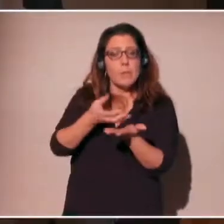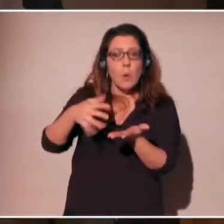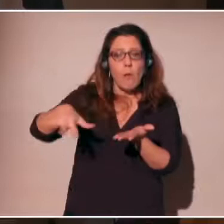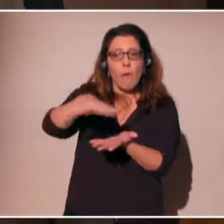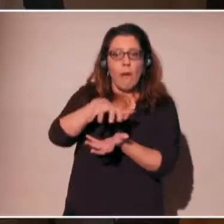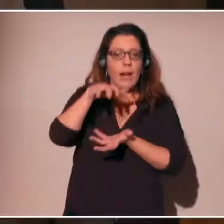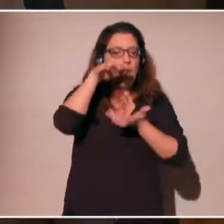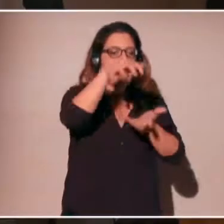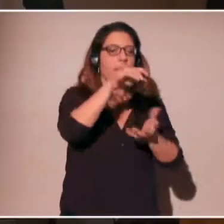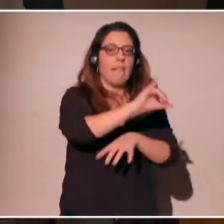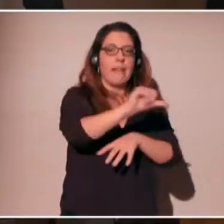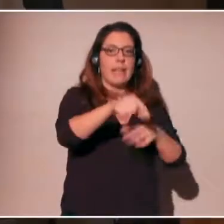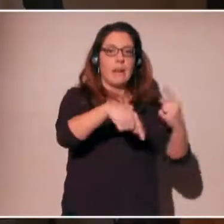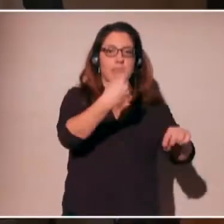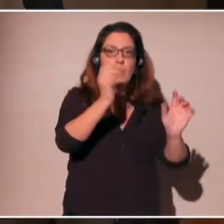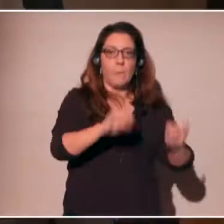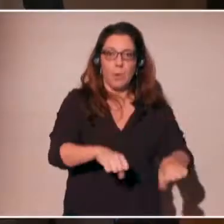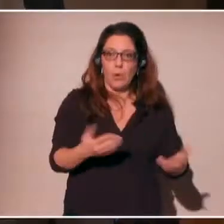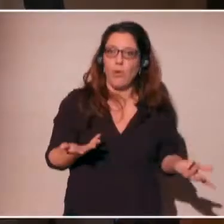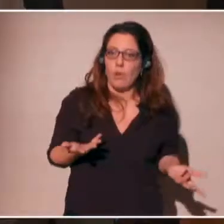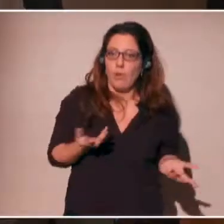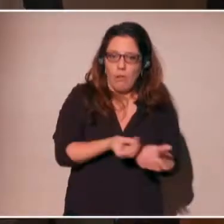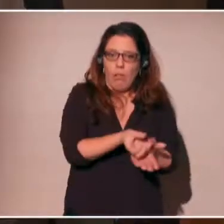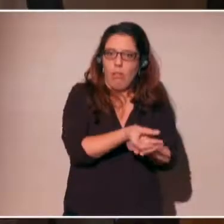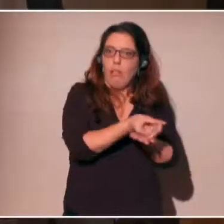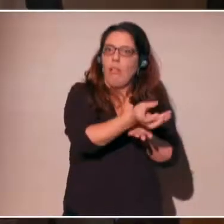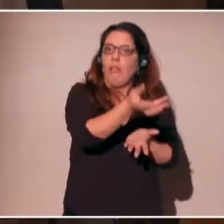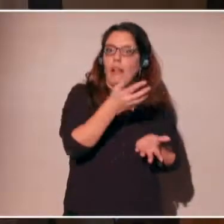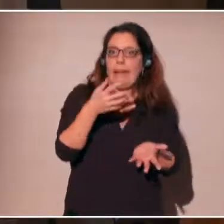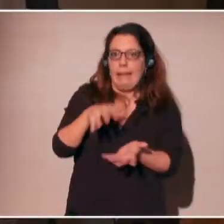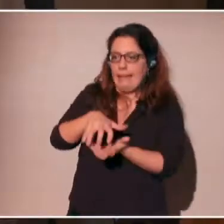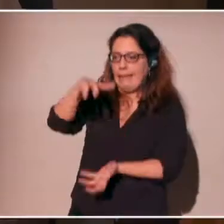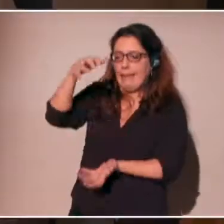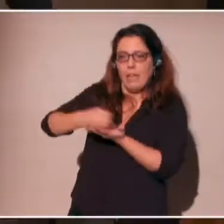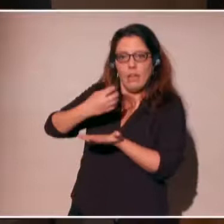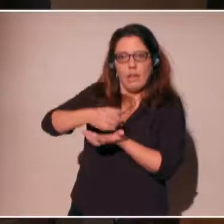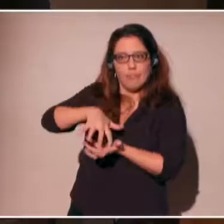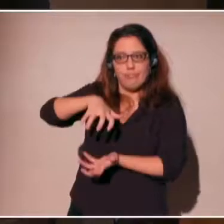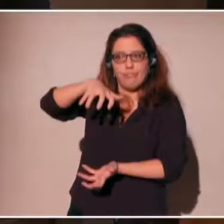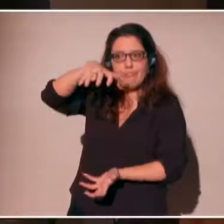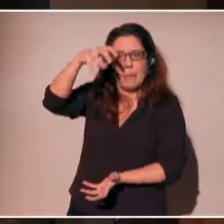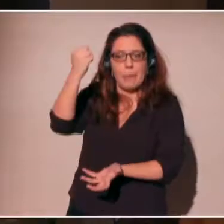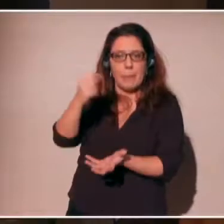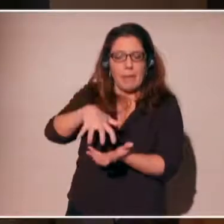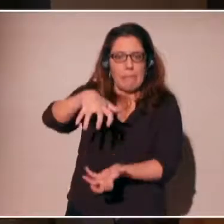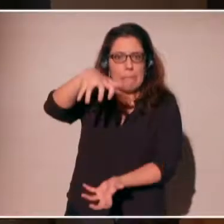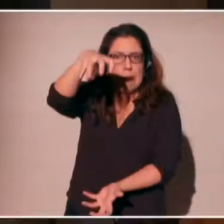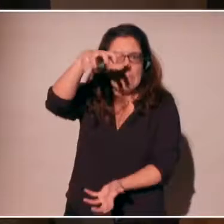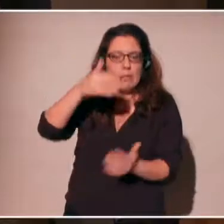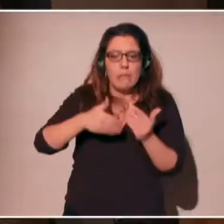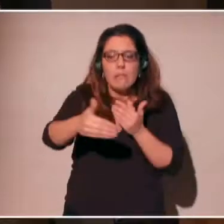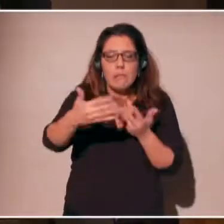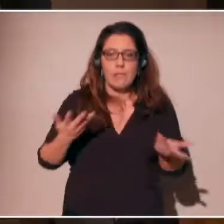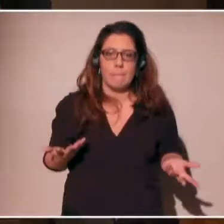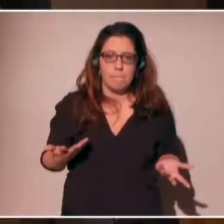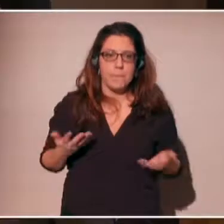et leur production, leur traitement vont aller en explosant dans les années à venir. Si bien que l'on se demande